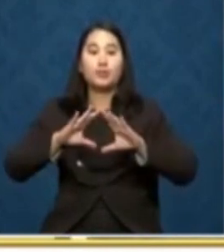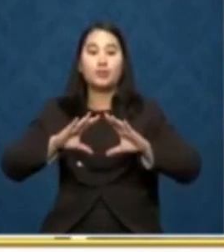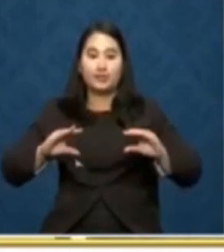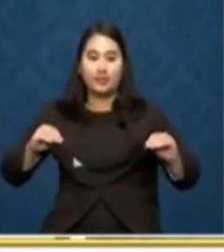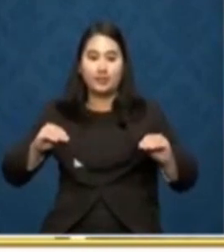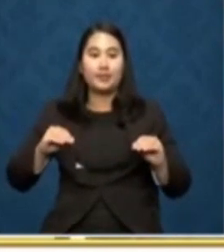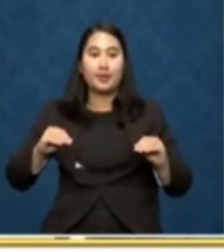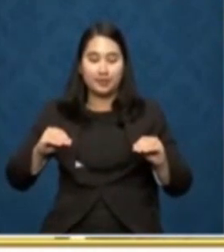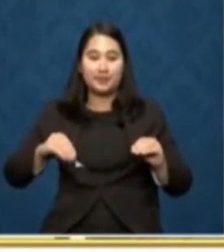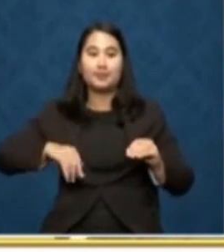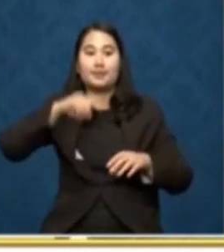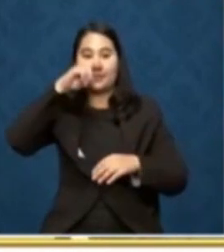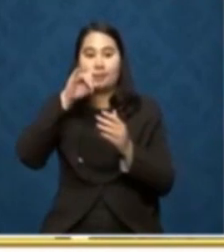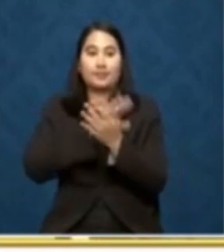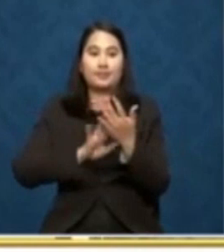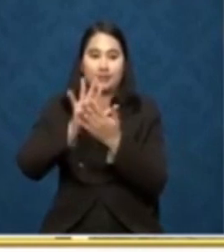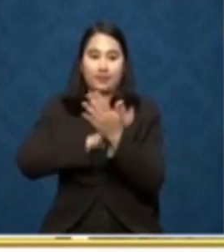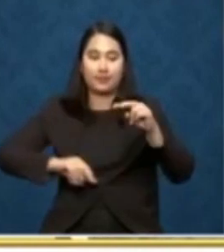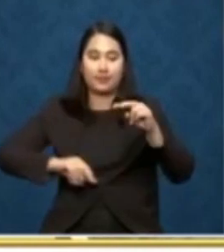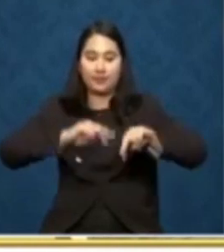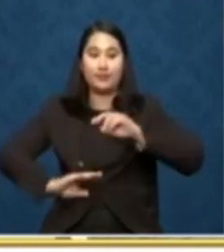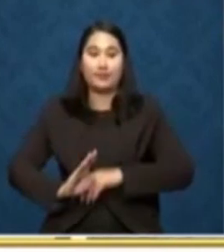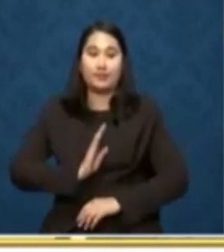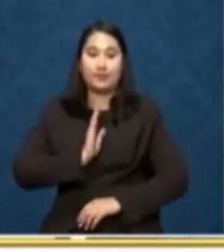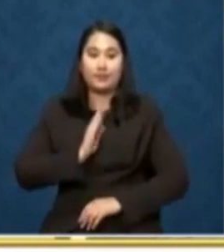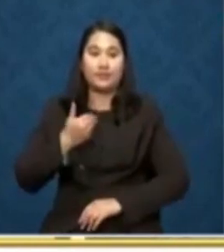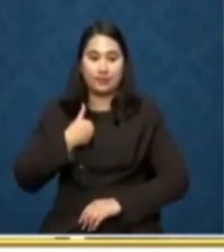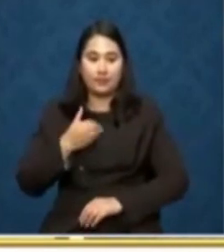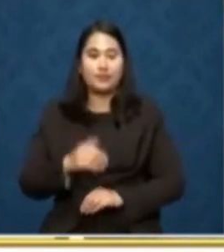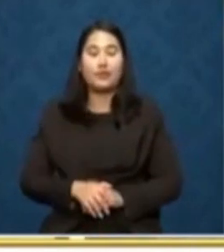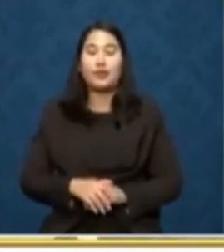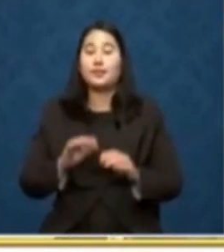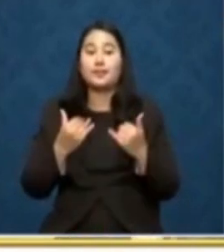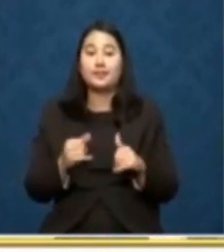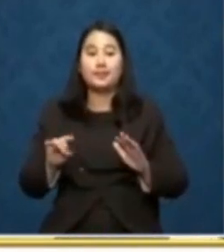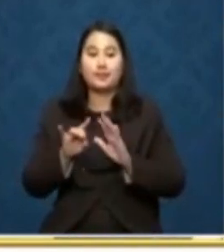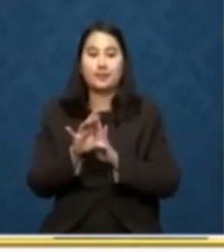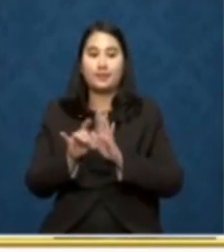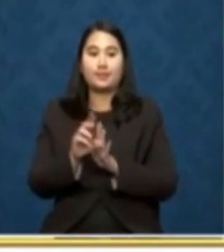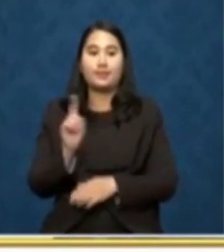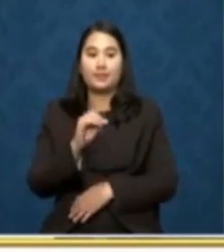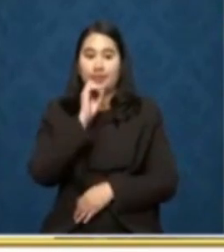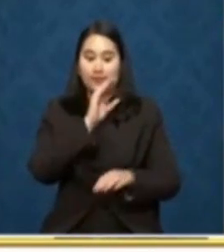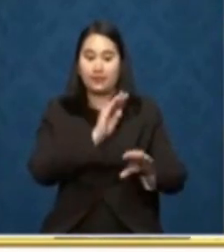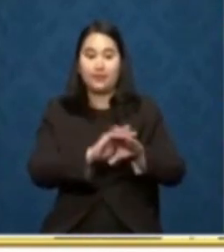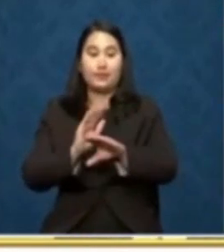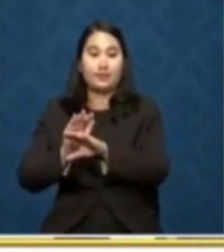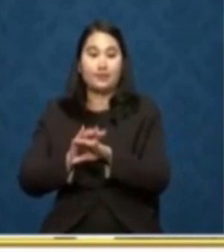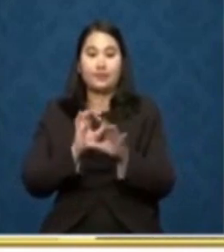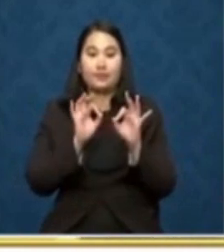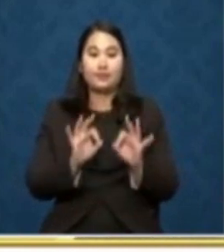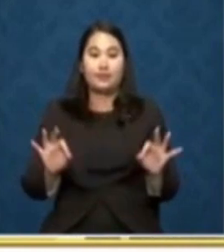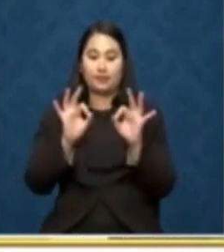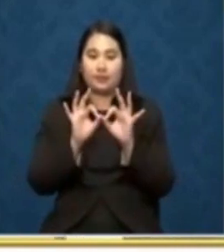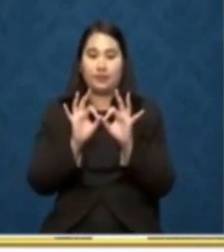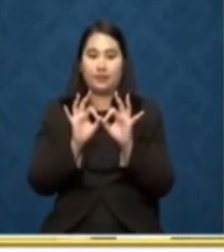ภายต้สัคมไร นี้ต่ไปได้อย่งี้เกียมีศัครศรสุดท้ายนี้ desires.ผมขออนิญาตเนนย้ำถงคาม